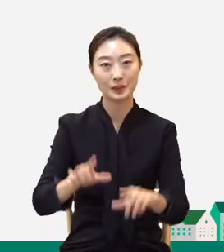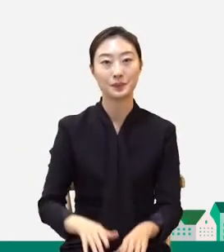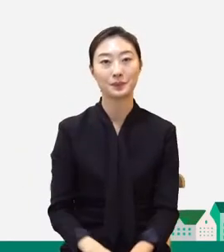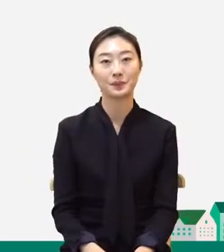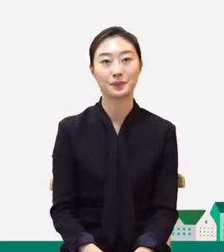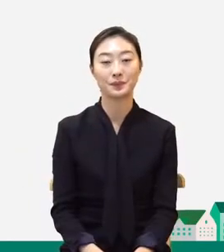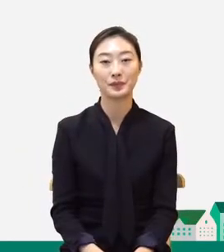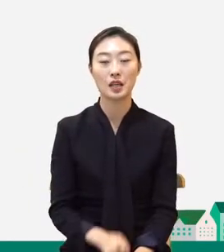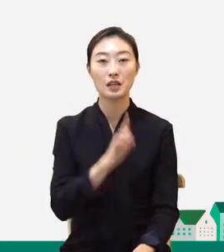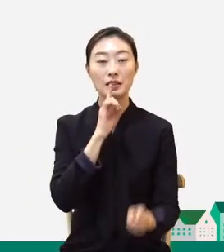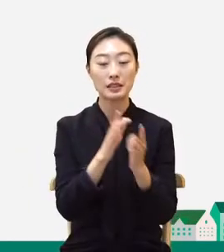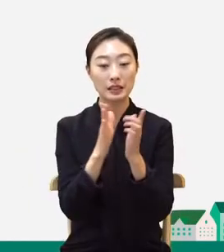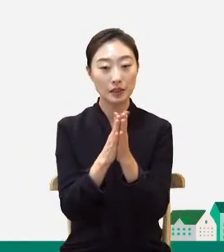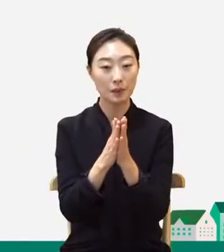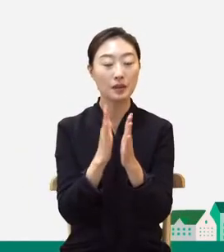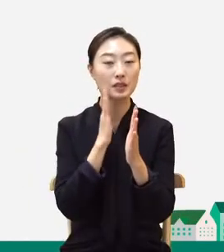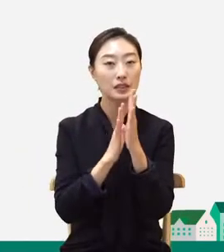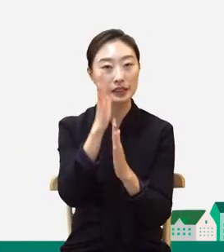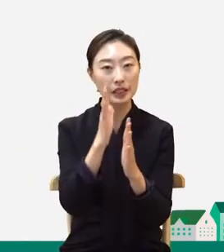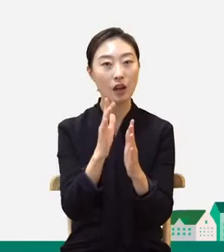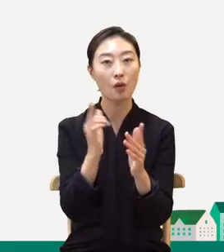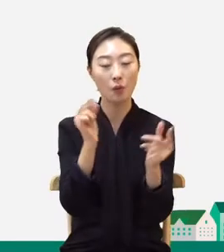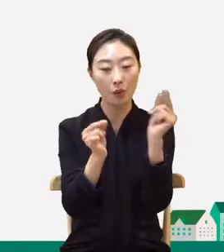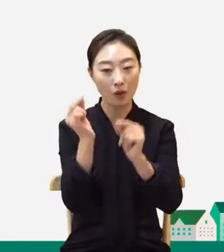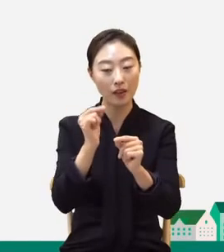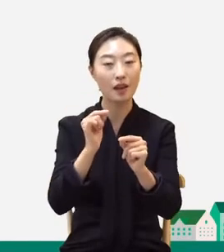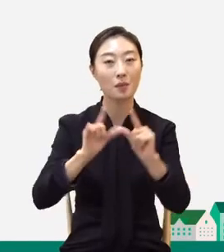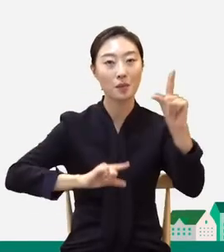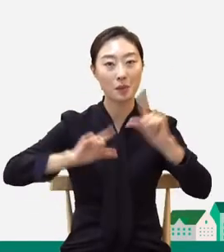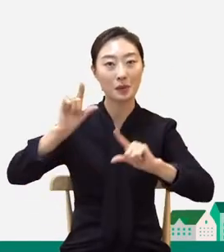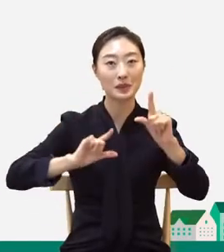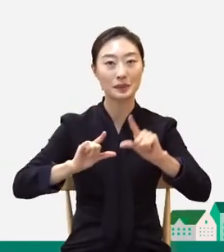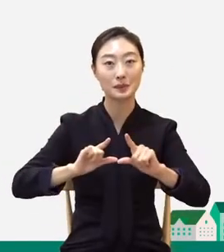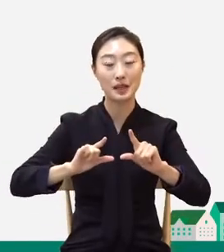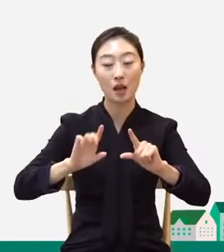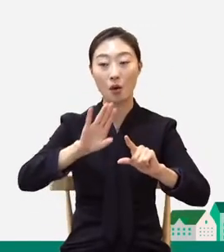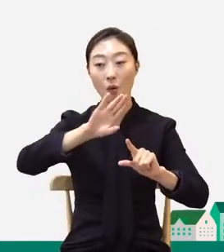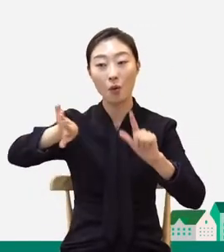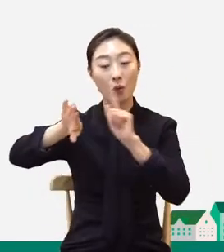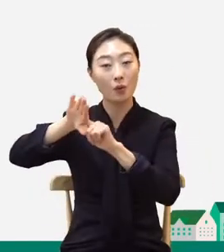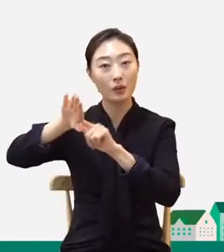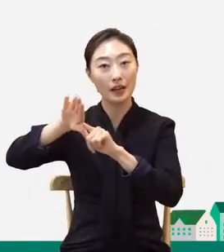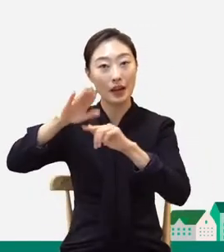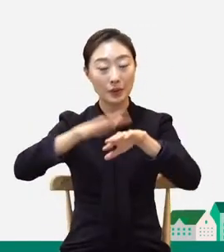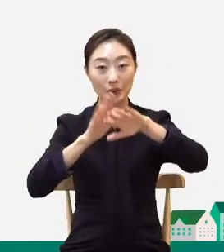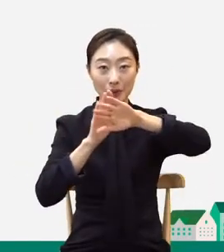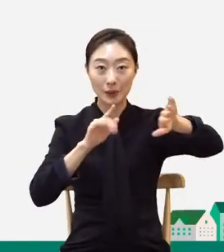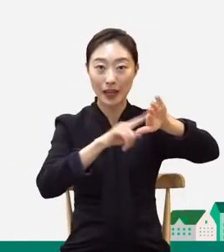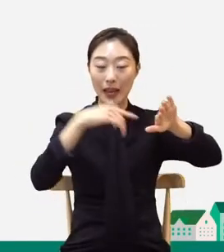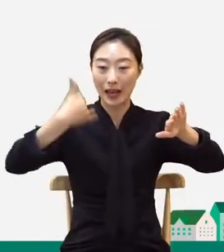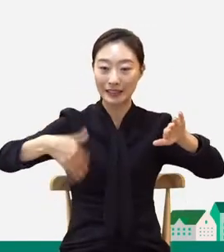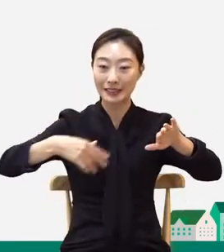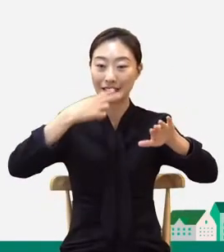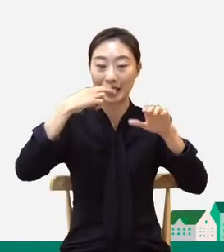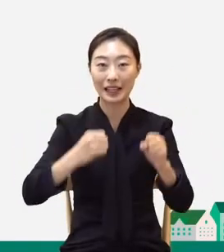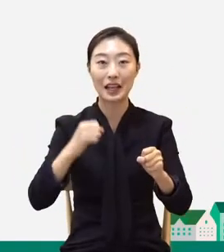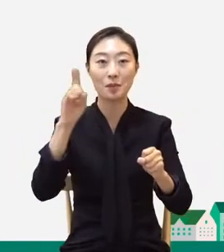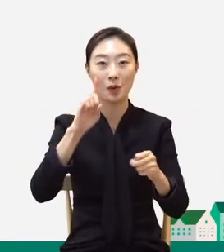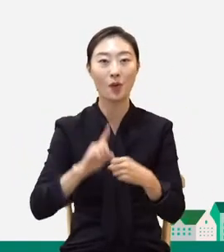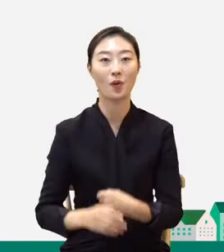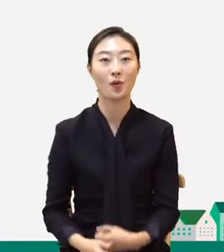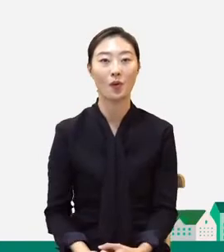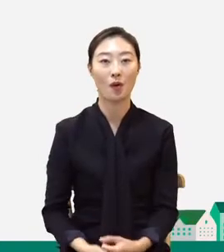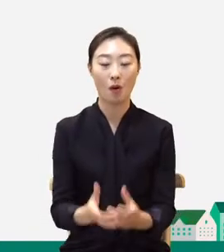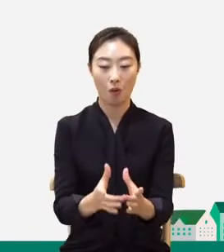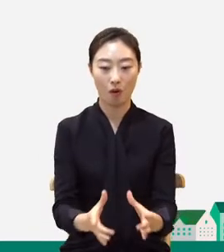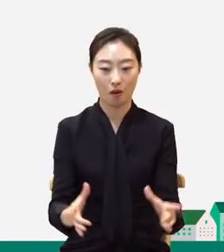시간 모습인데 오른쪽에 아직 살았네 라고 쓰신 분은 그 화분에 있는 타임캡슐에 이렇게 본인